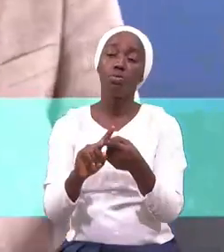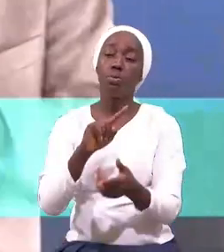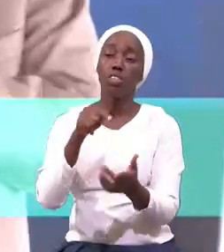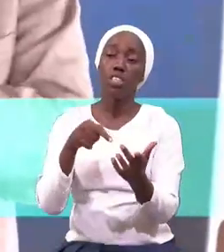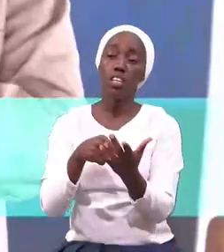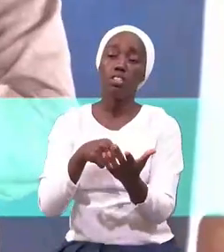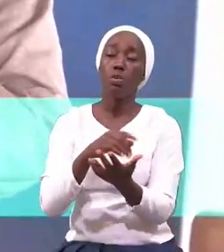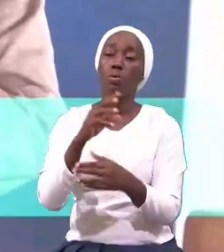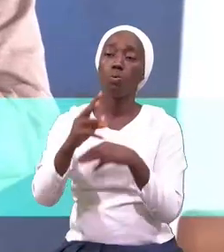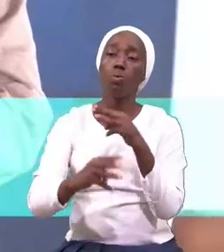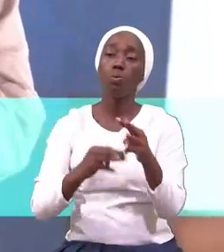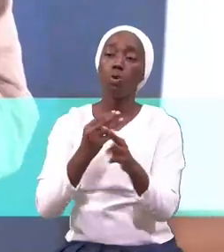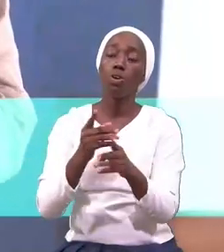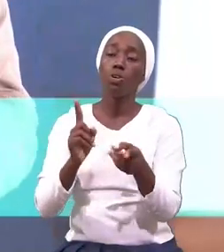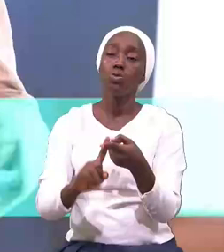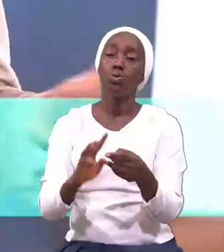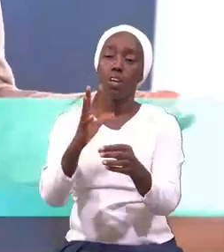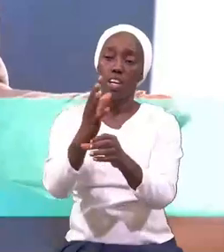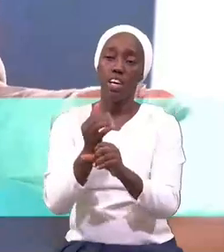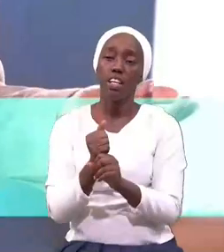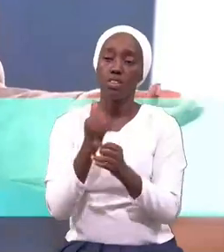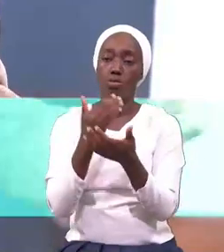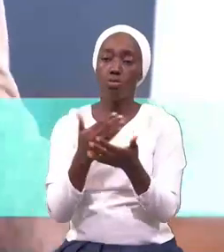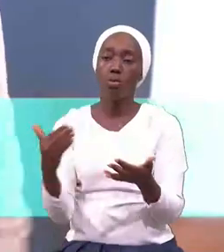Vous êtes venu dans un monde pour accomplir quelque chose.